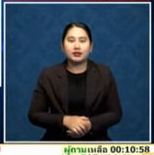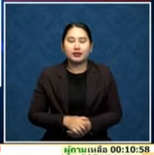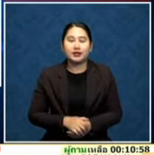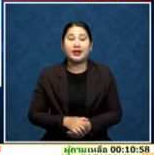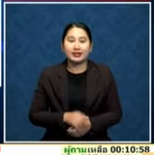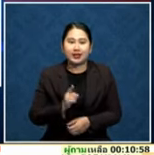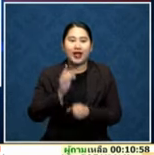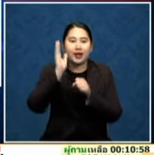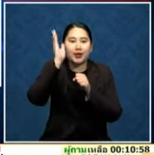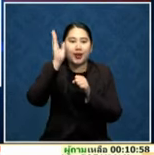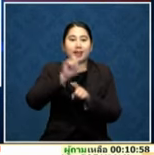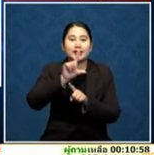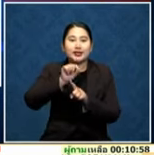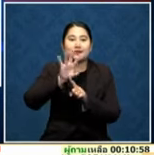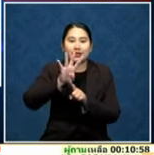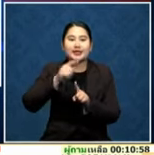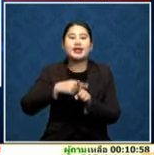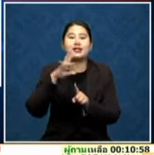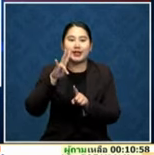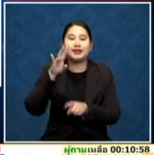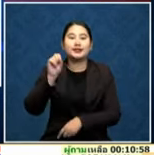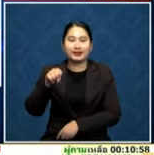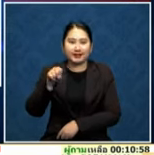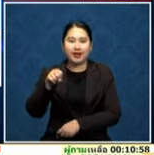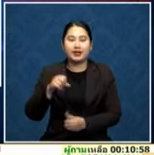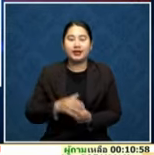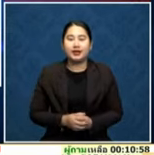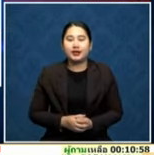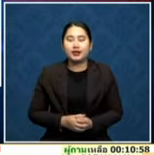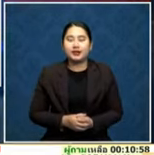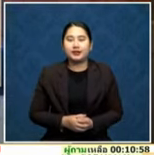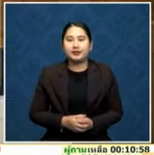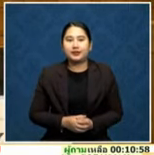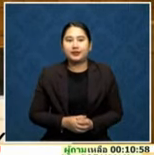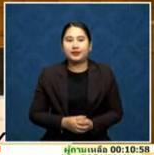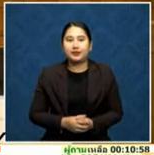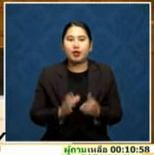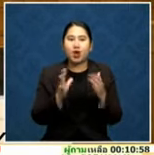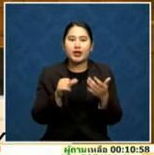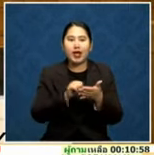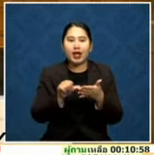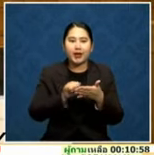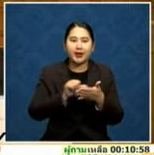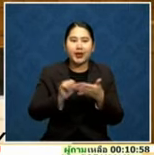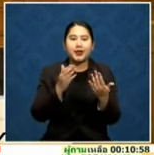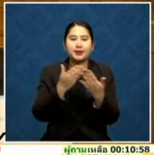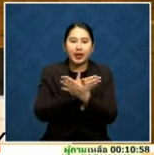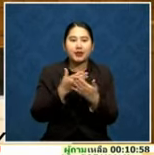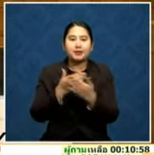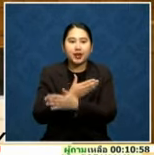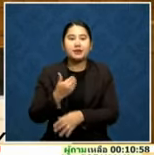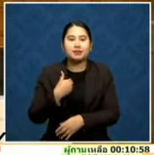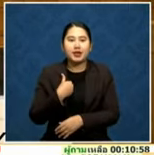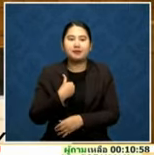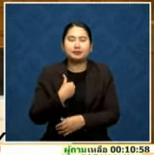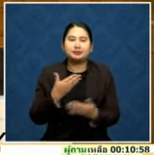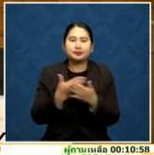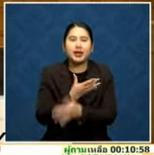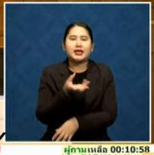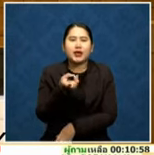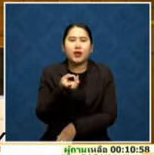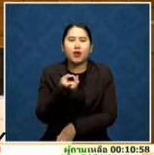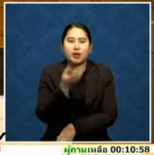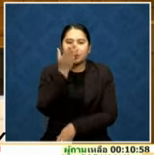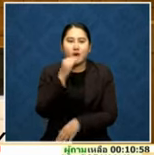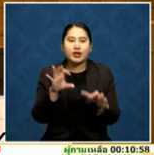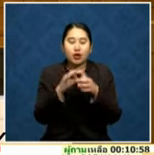มีการแทลงเหือนที่ 24 รากฎนาคมทงหมดที่ยมีการเปลี่ยแปลง ๆ ก็เค้คำวาลกๆ ๆ ดกวาเพะวเรองข